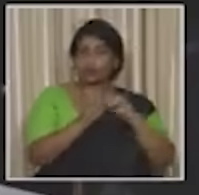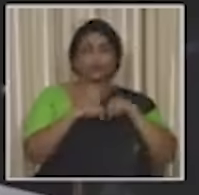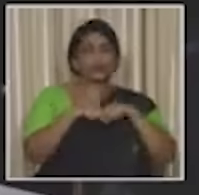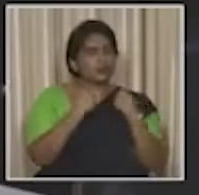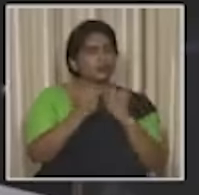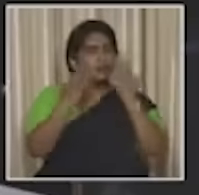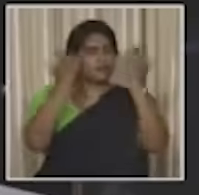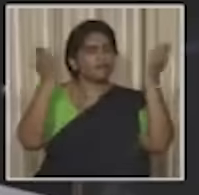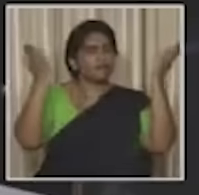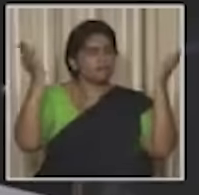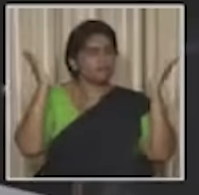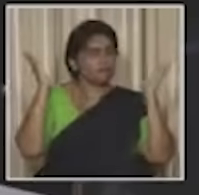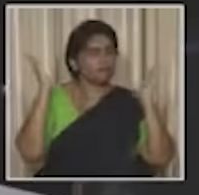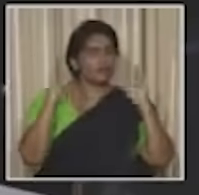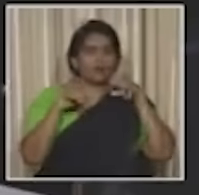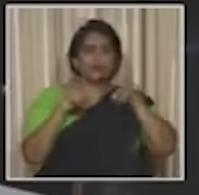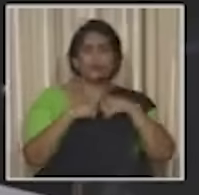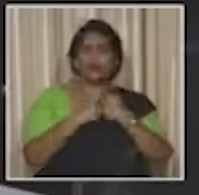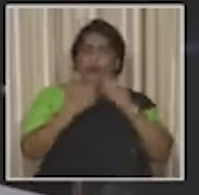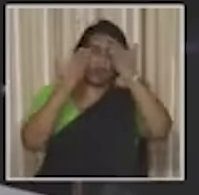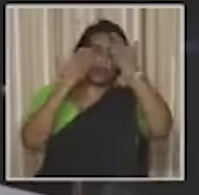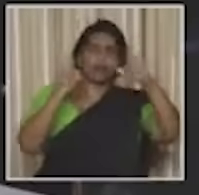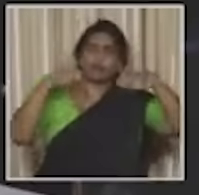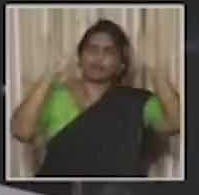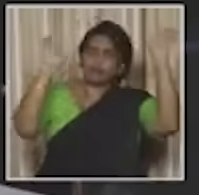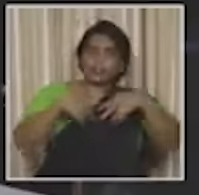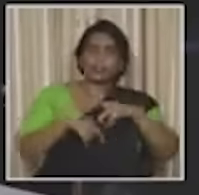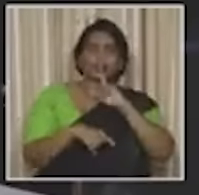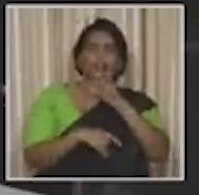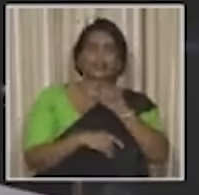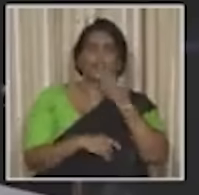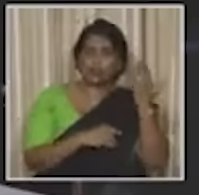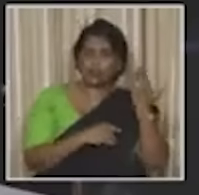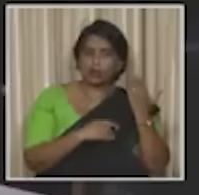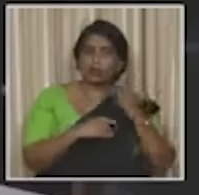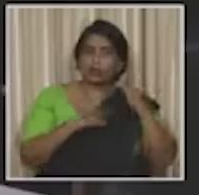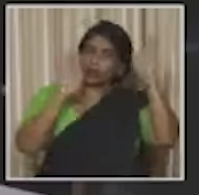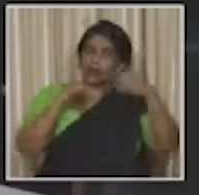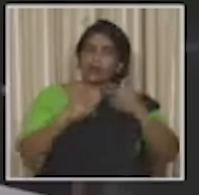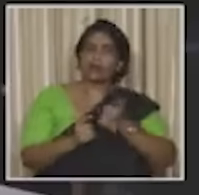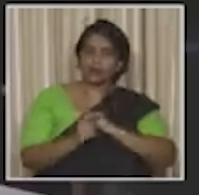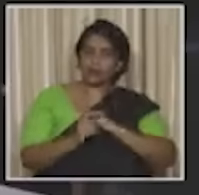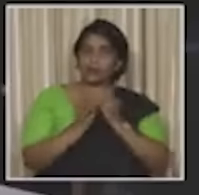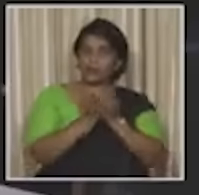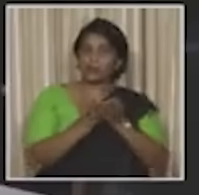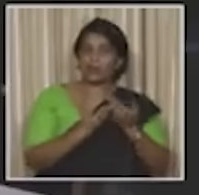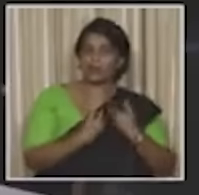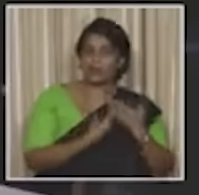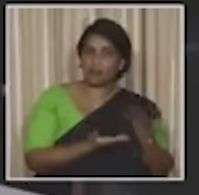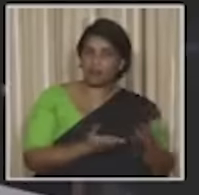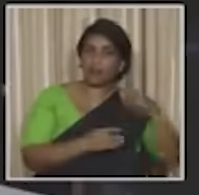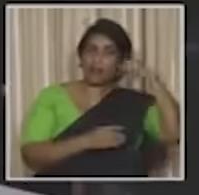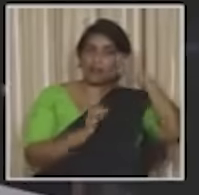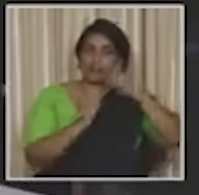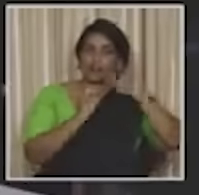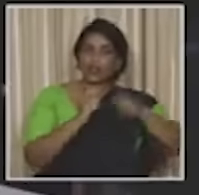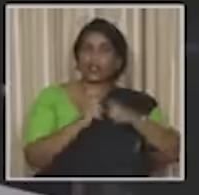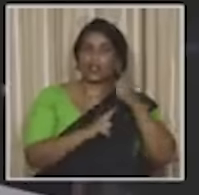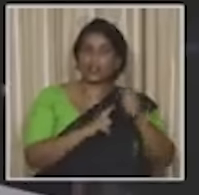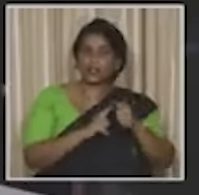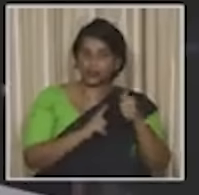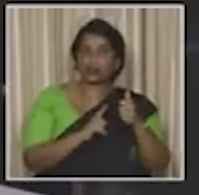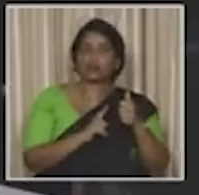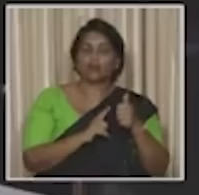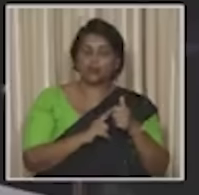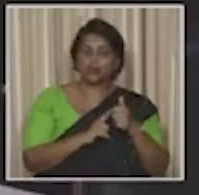minno. Eh samaga mati viurut tender kendo bandu. Kendo laki anu kemen apa sampat? Viduli bala bandel engineer orang disini tahu.